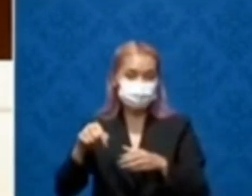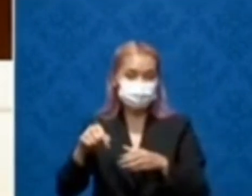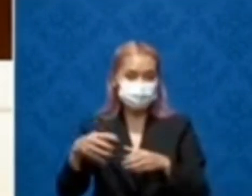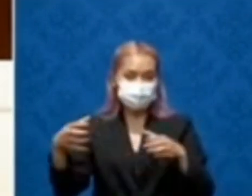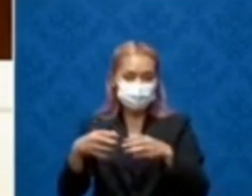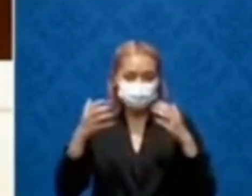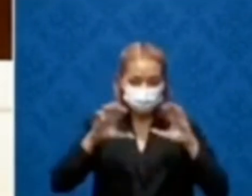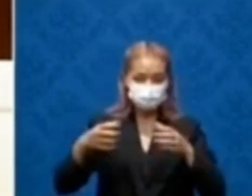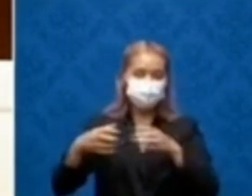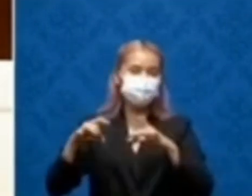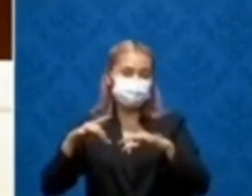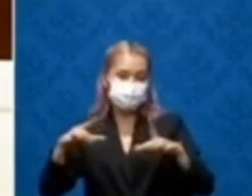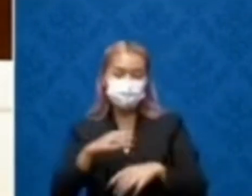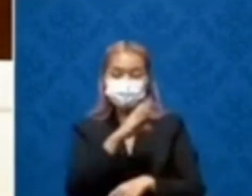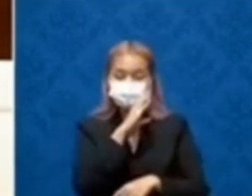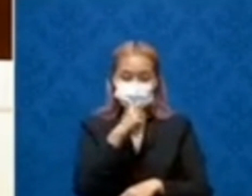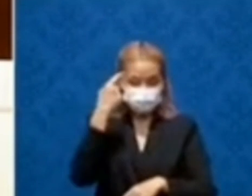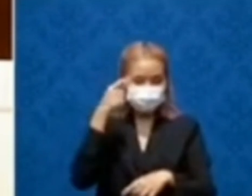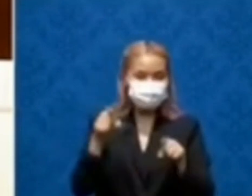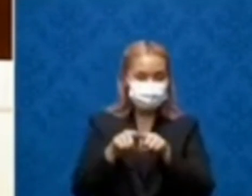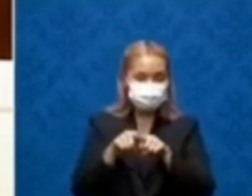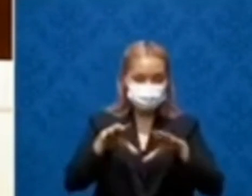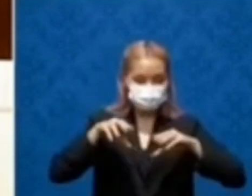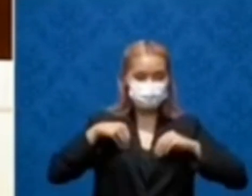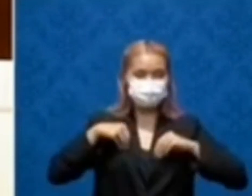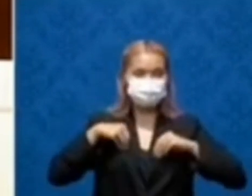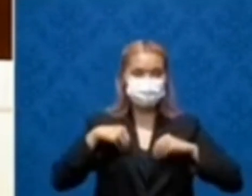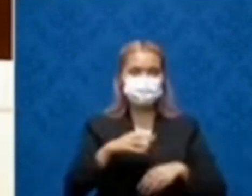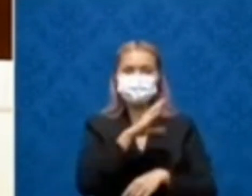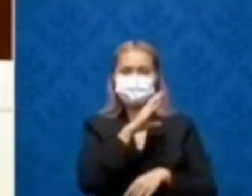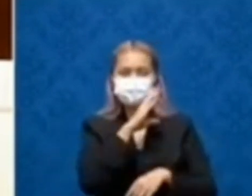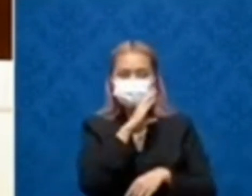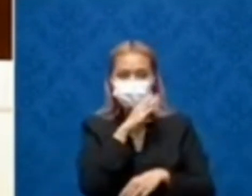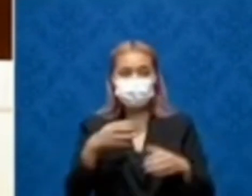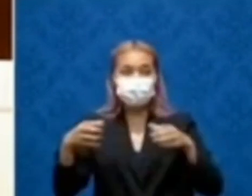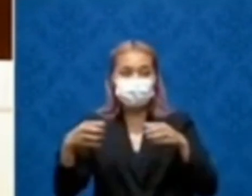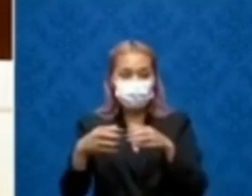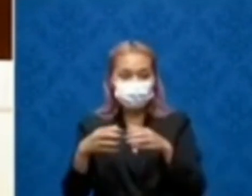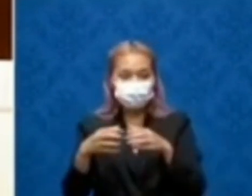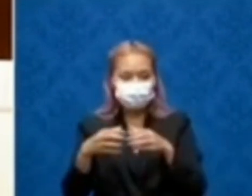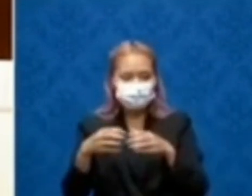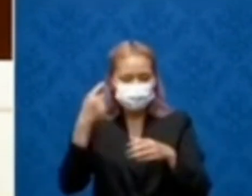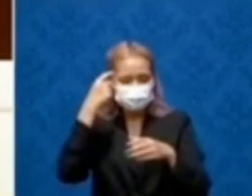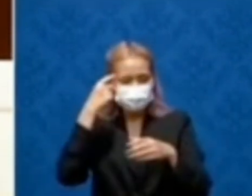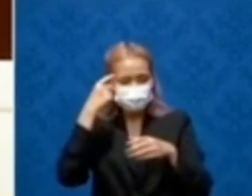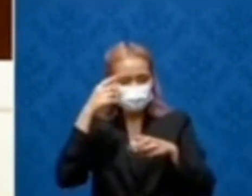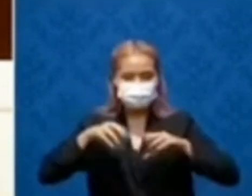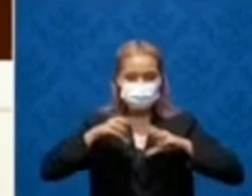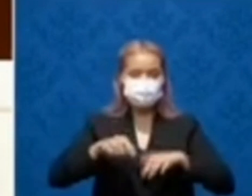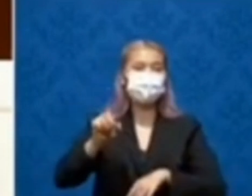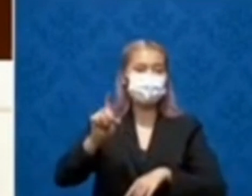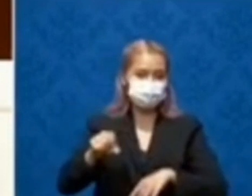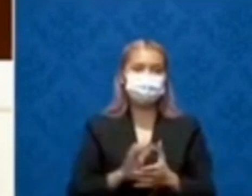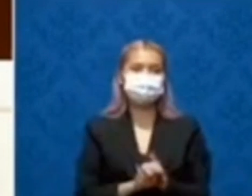น้อยถ้าเห็นด้วยกรรมการเสียงข้างมากกดปุ่มเห็นด้วยถ้าเห็นด้วยกรรมการเสียงน้อยกดปุ่มไม่เห็นด้วยอาจจะเคยชินคำถามนั้นแต่ค